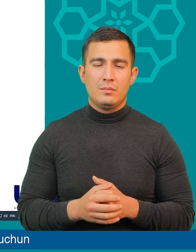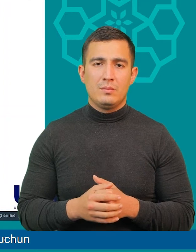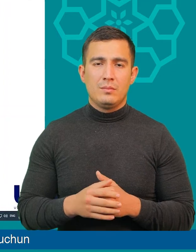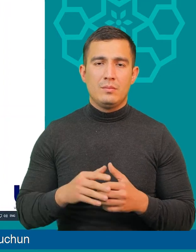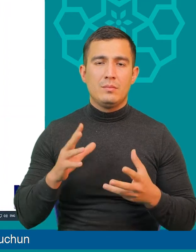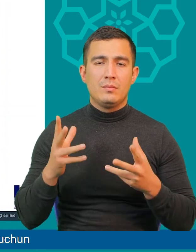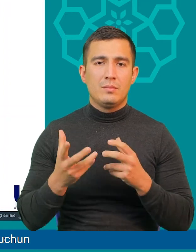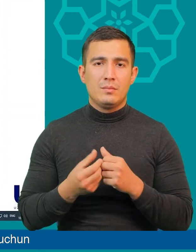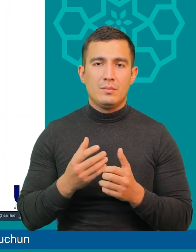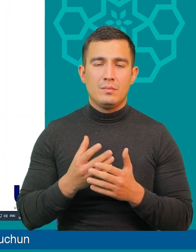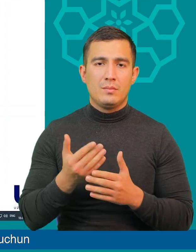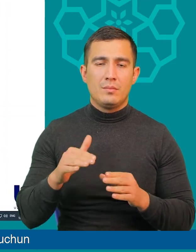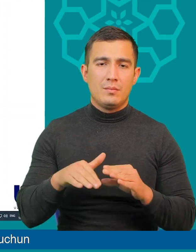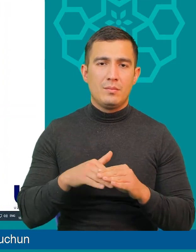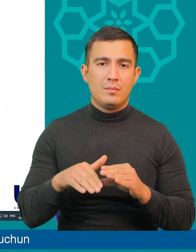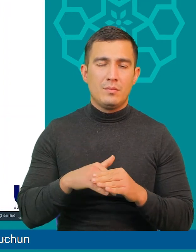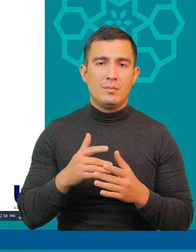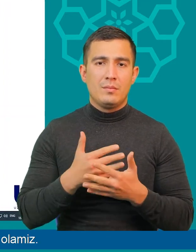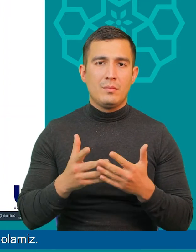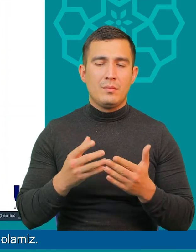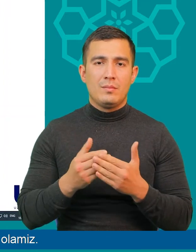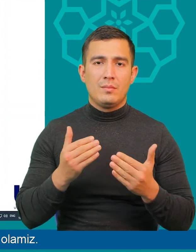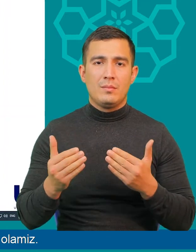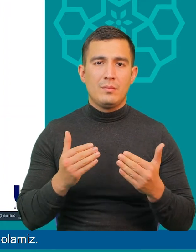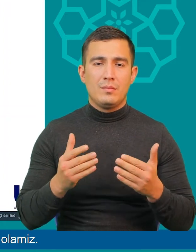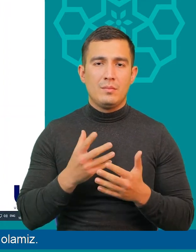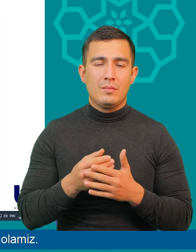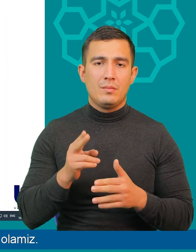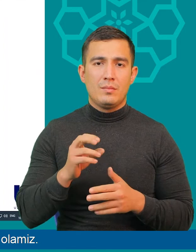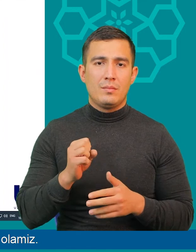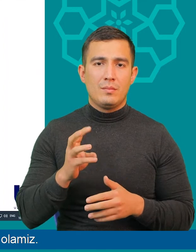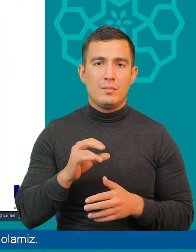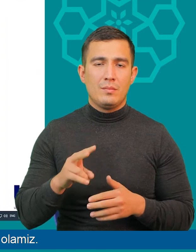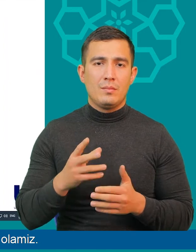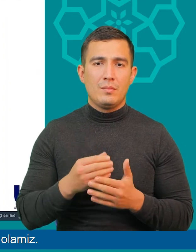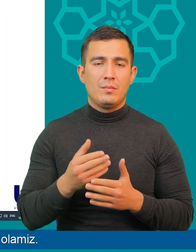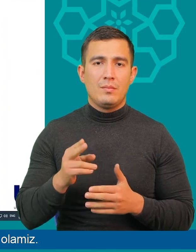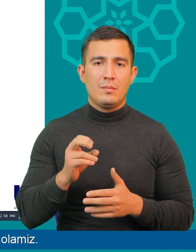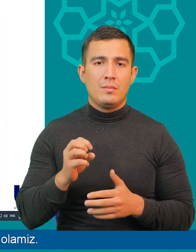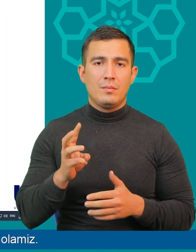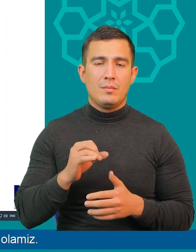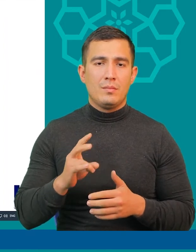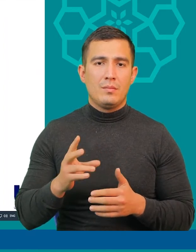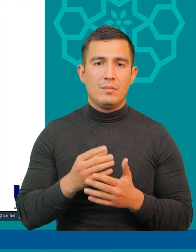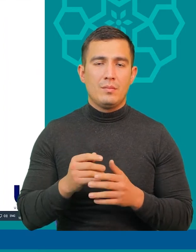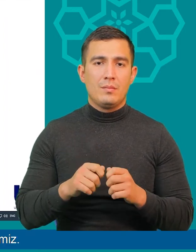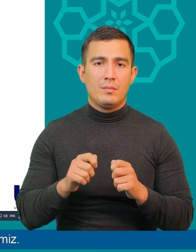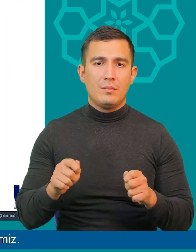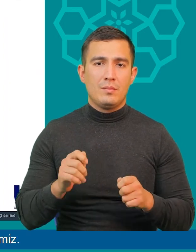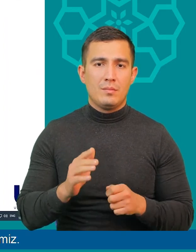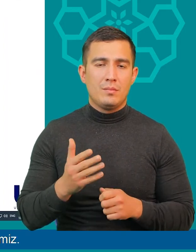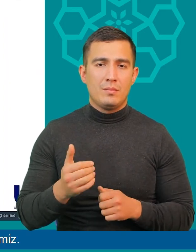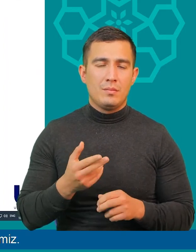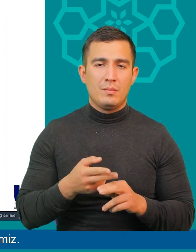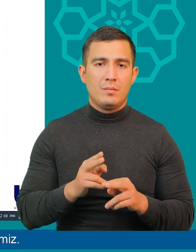Barcha fayllarimizni browser bo'limida ko'rish uchun domen bo'limiga o'tib, o'zimizga domen yaratib olamiz.